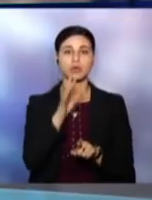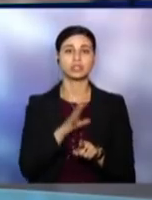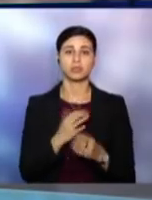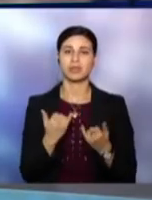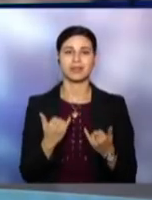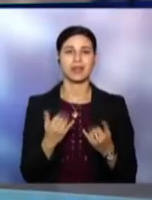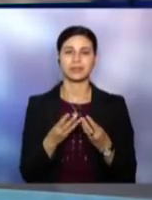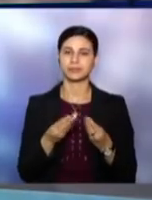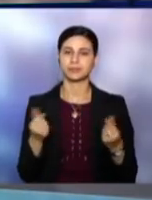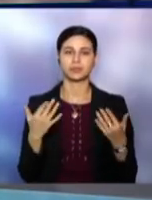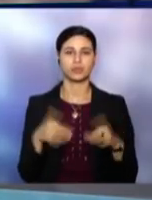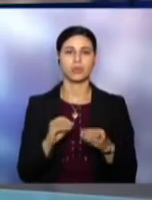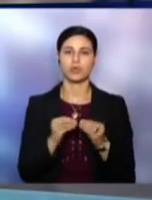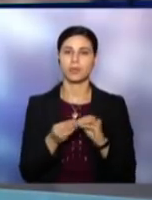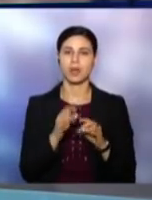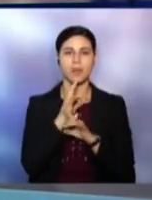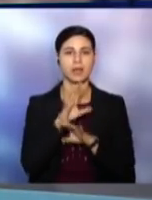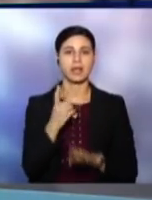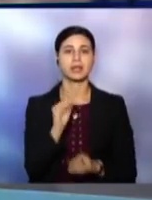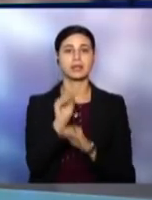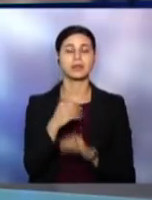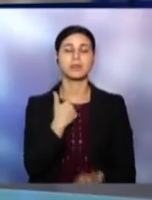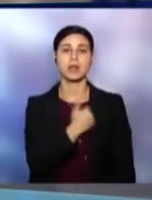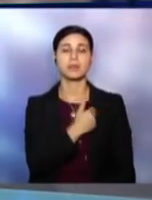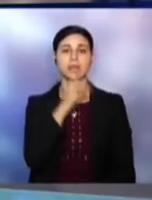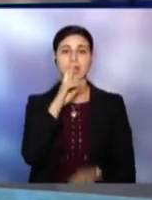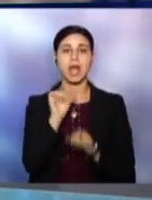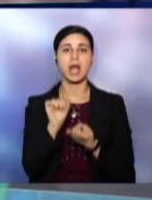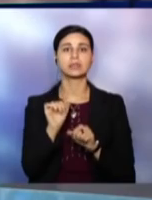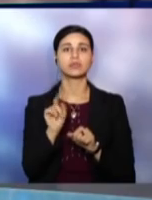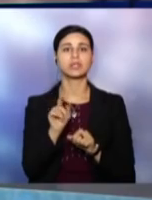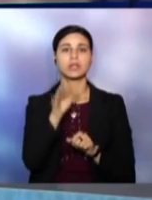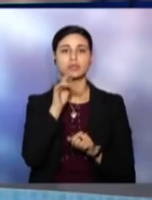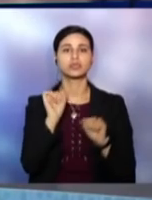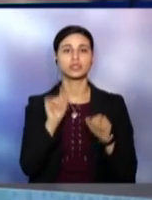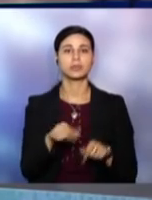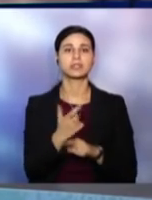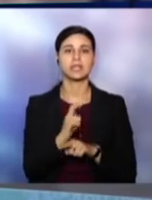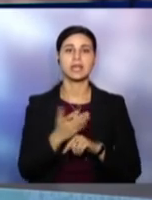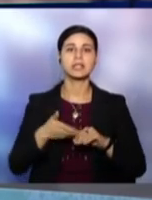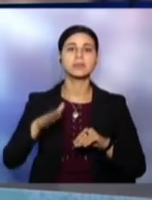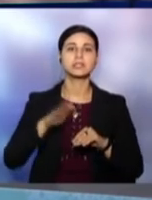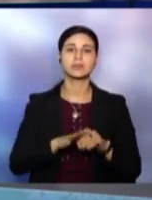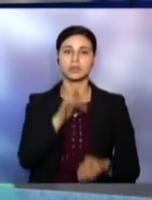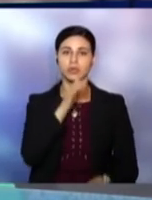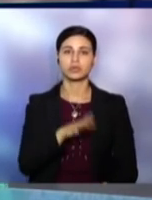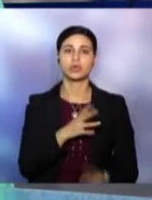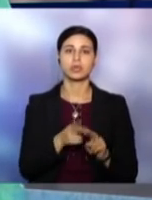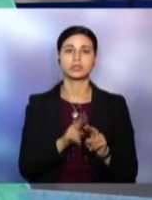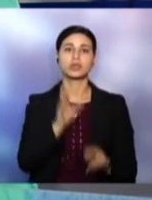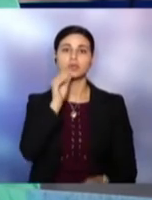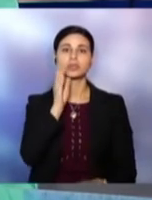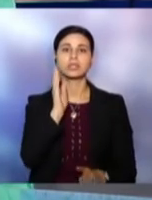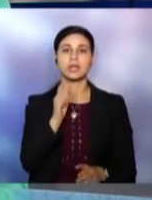დღეს აბსოლუტურად პრობლემა არ იქნება. ერთს ვიტყვი რომ ხა ანტიბიოტიკთან რა შემთხვევაში შეიძლება ძალიან ძიმე გართულება იყოს, ეს არის როდესაც